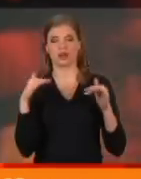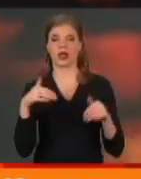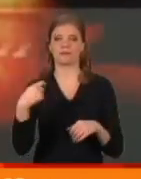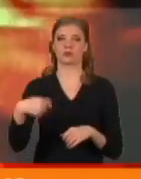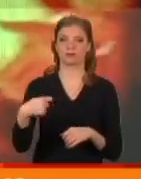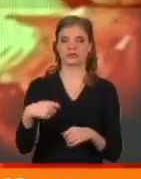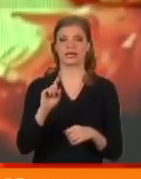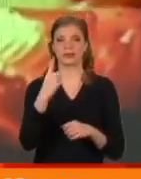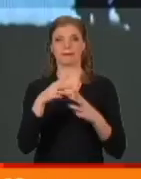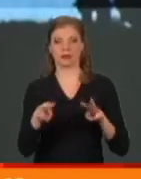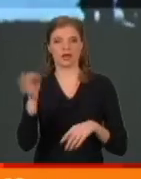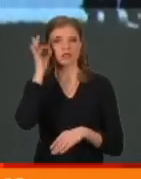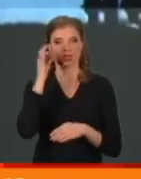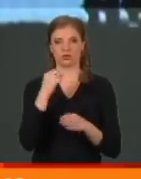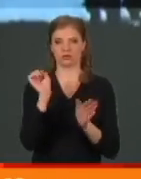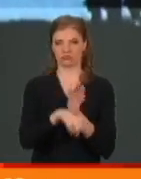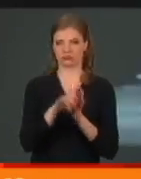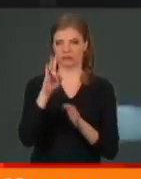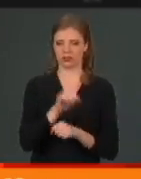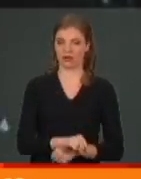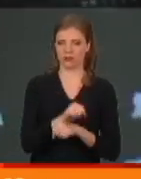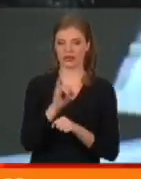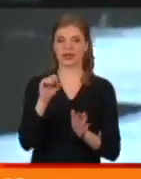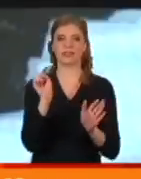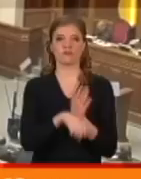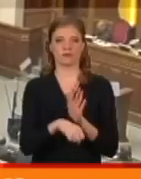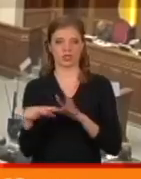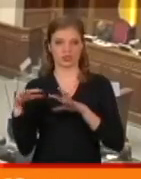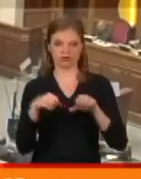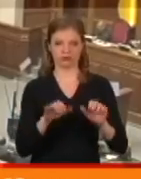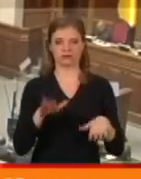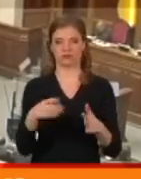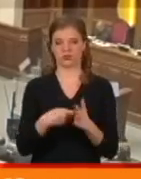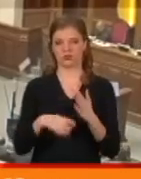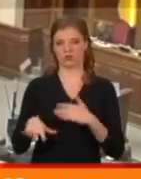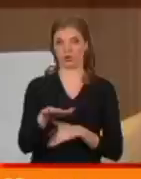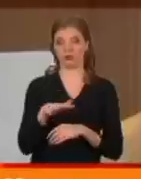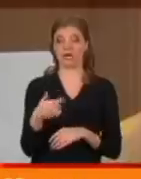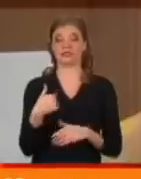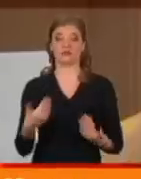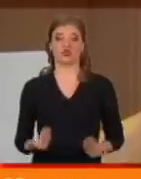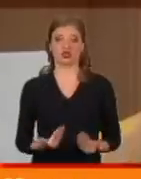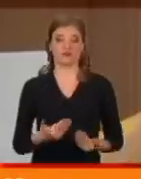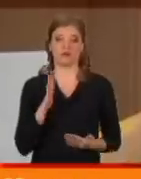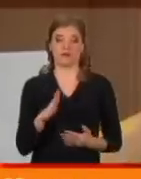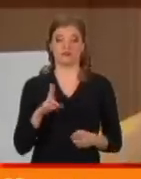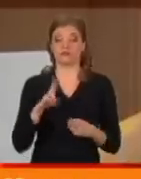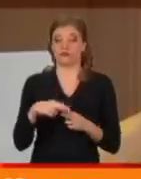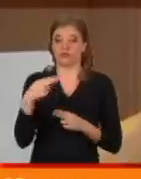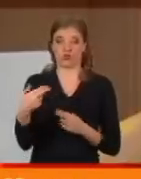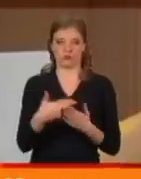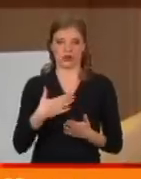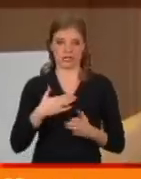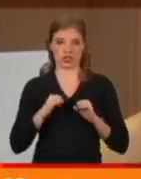президент згадують розстріл на Майдані і убитих російською агресією на Донбасі. Ми живемо в неоплатному боргу перед